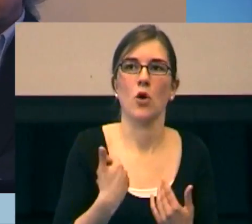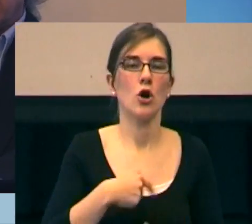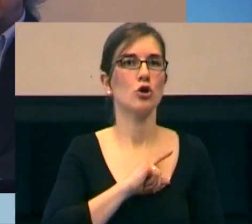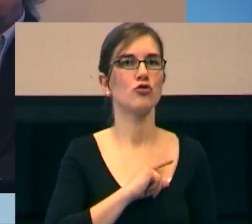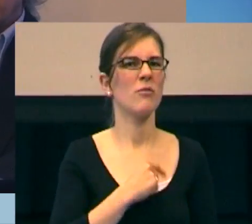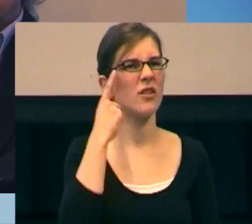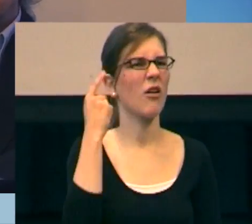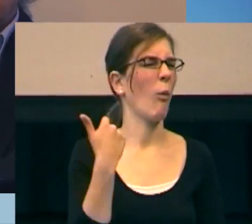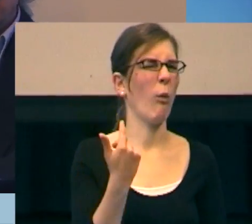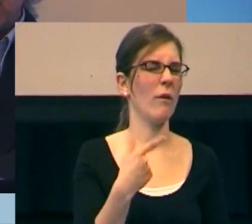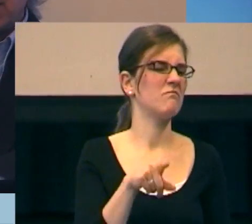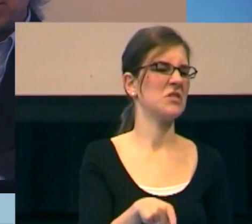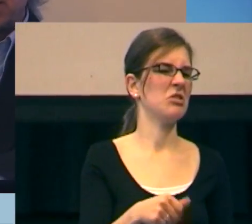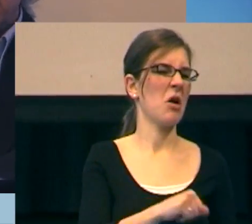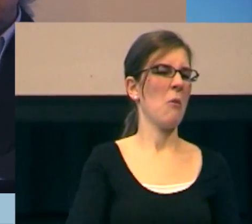nichts davon